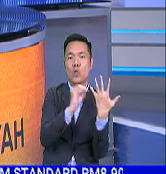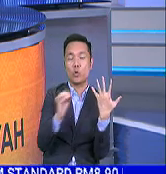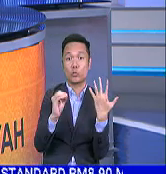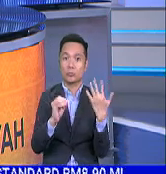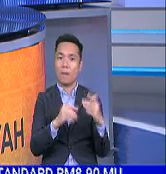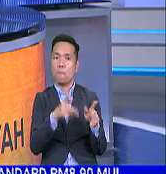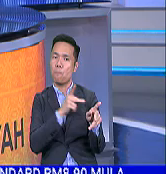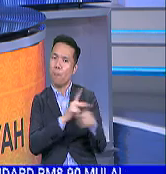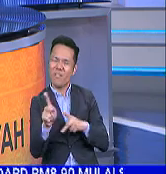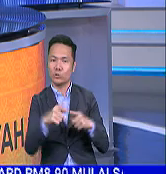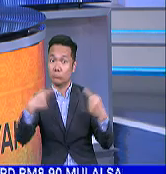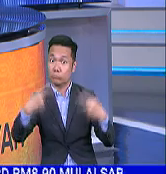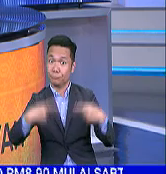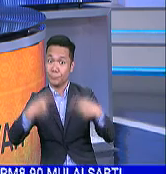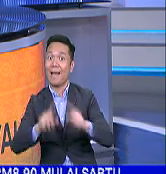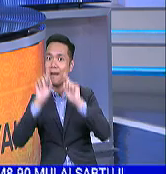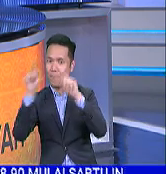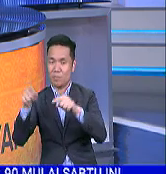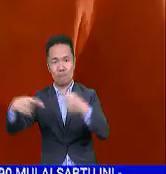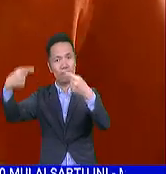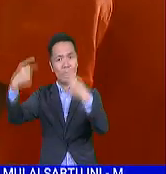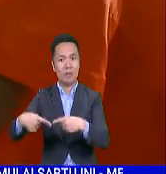atlet profesional seluruh dunia.